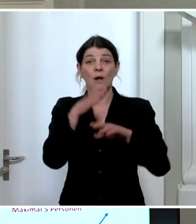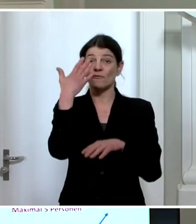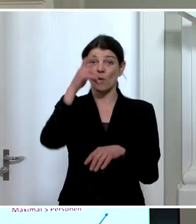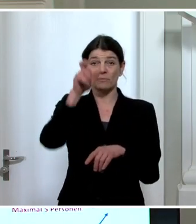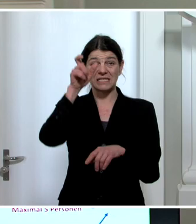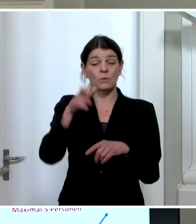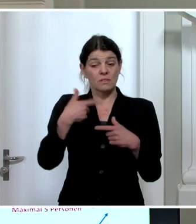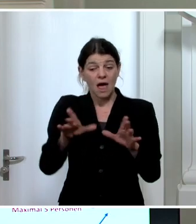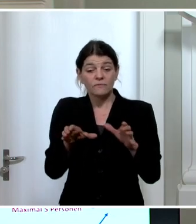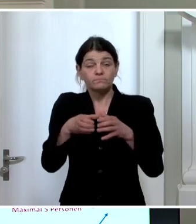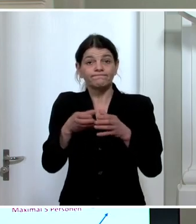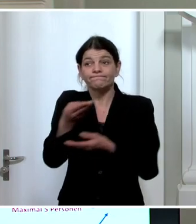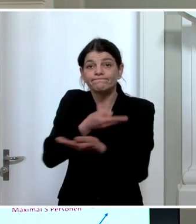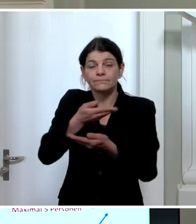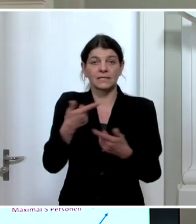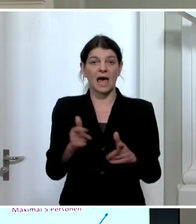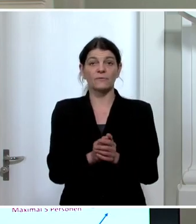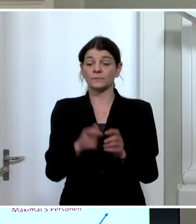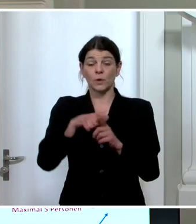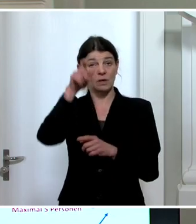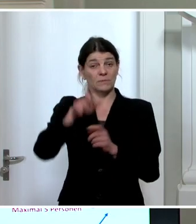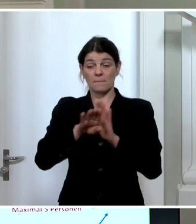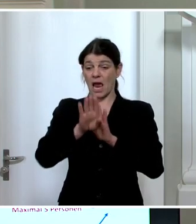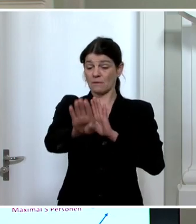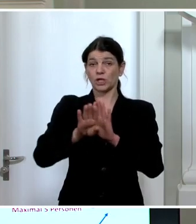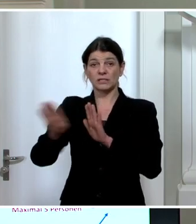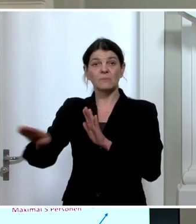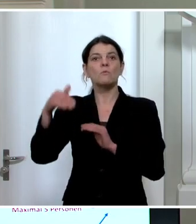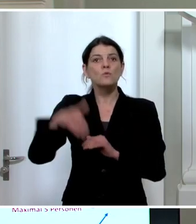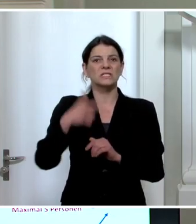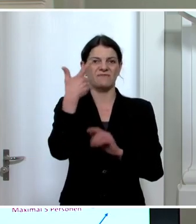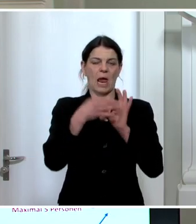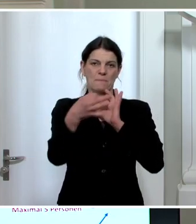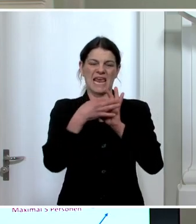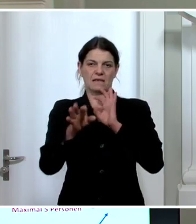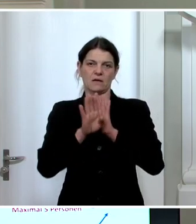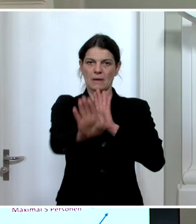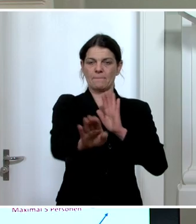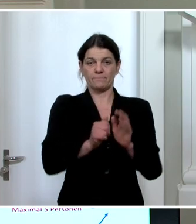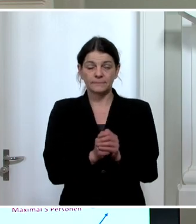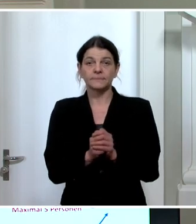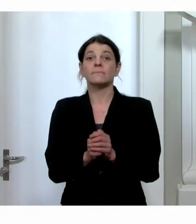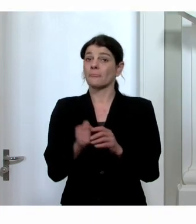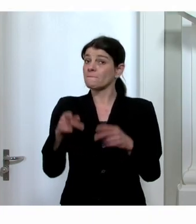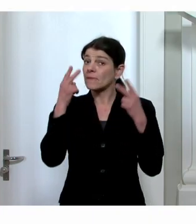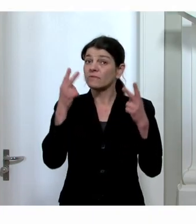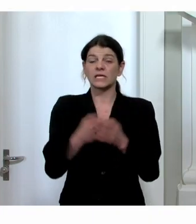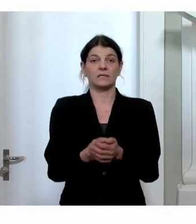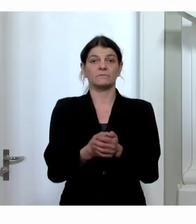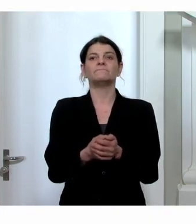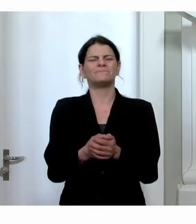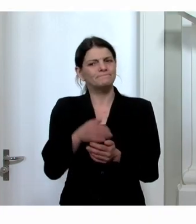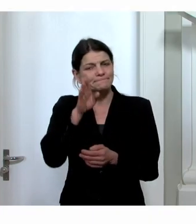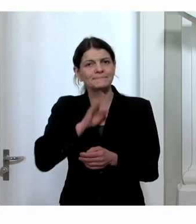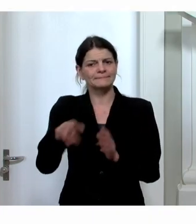versammeln dürfen und der Abstand zwischen den Personen auch 2 Meter betragen soll. Das ist wichtig, dass Sie sich jetzt